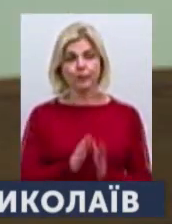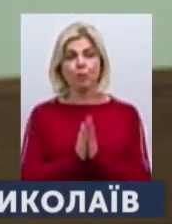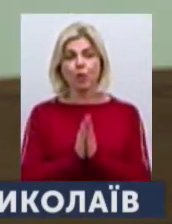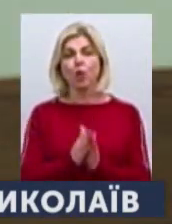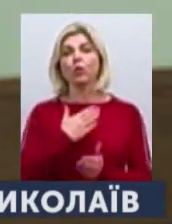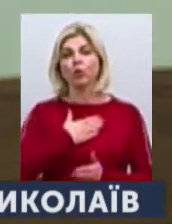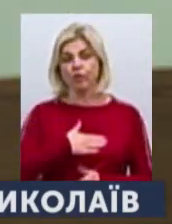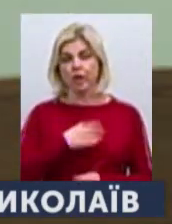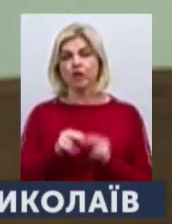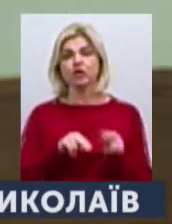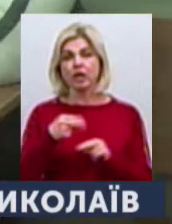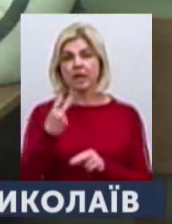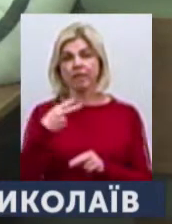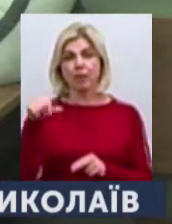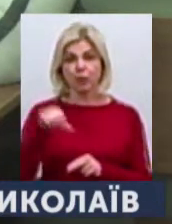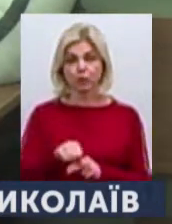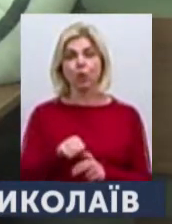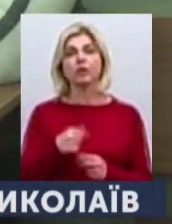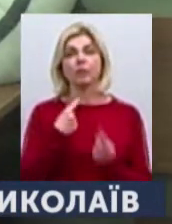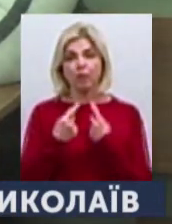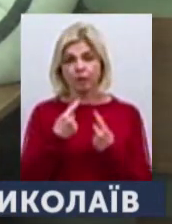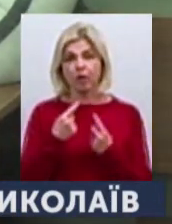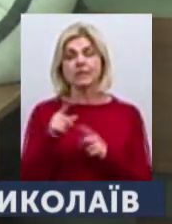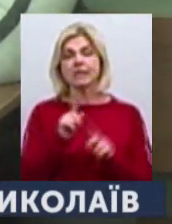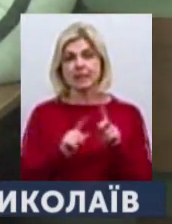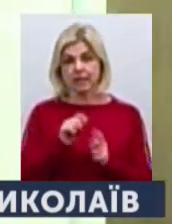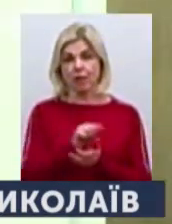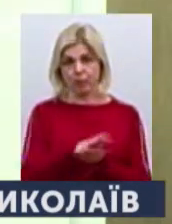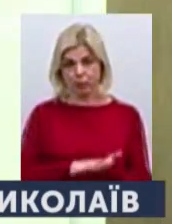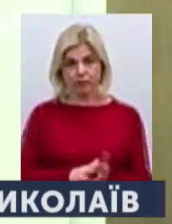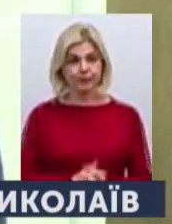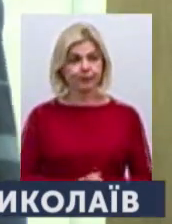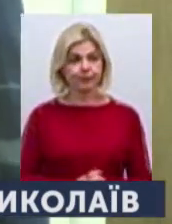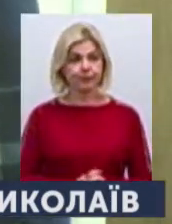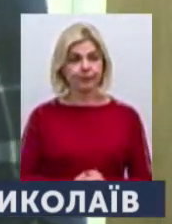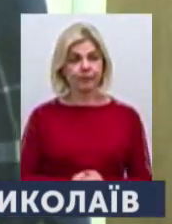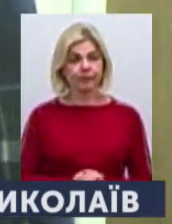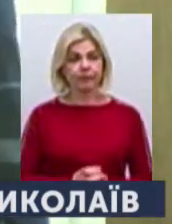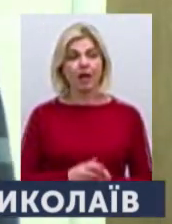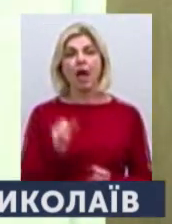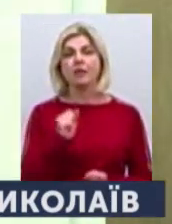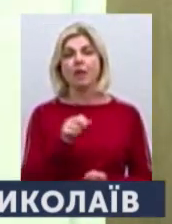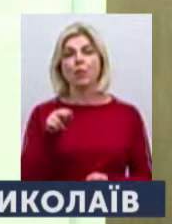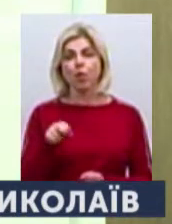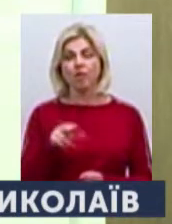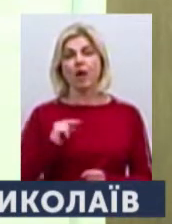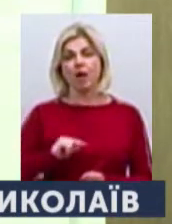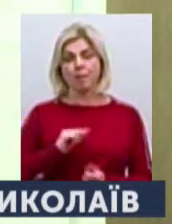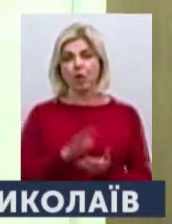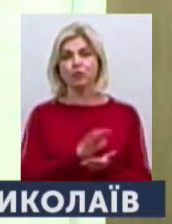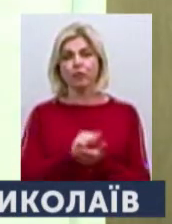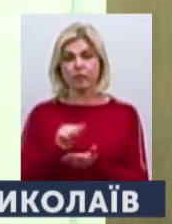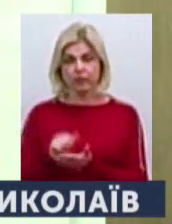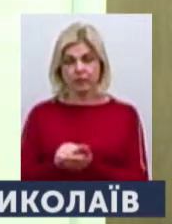Через 20 хвилин засідання поновили. Розпочався допит свідків. Першим відповідав Андрій Прокопенко. Чоловік працює журналістом одного з